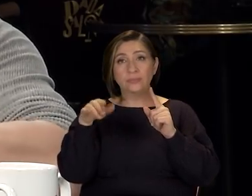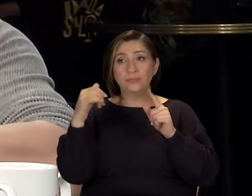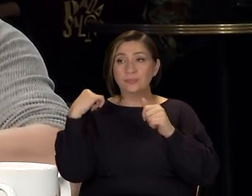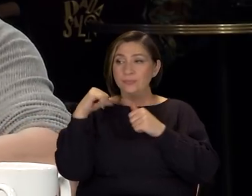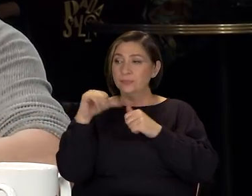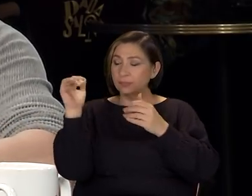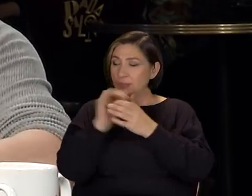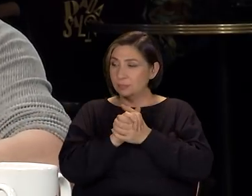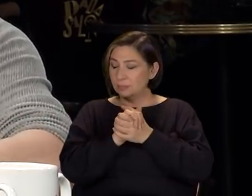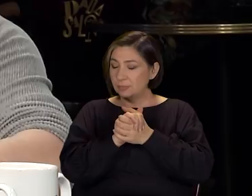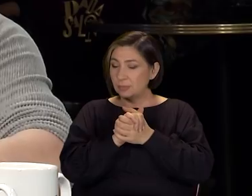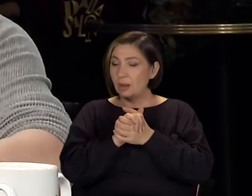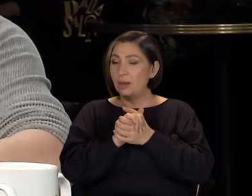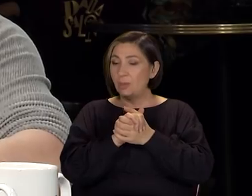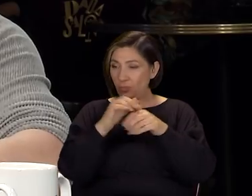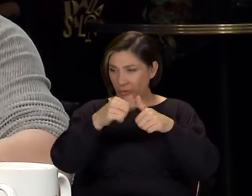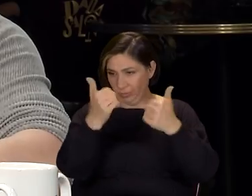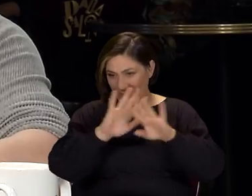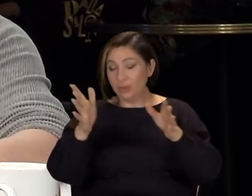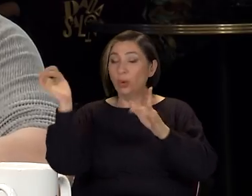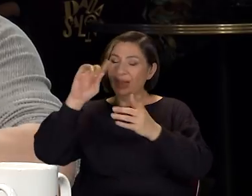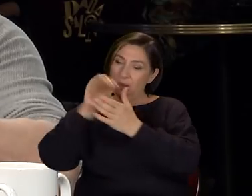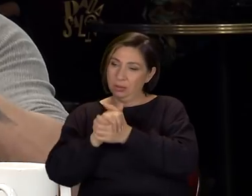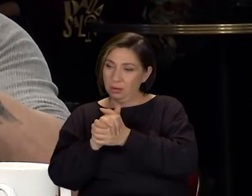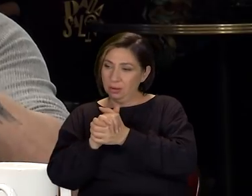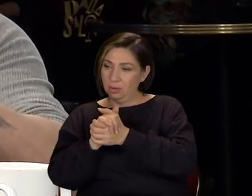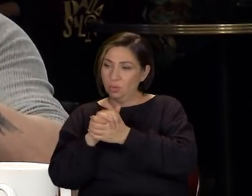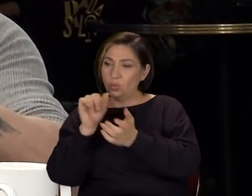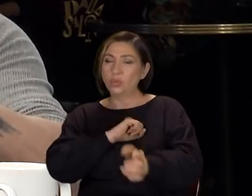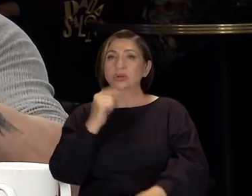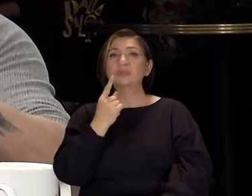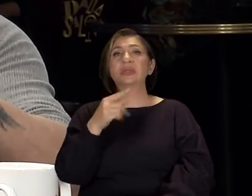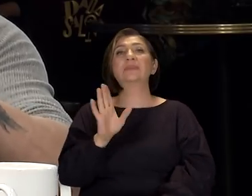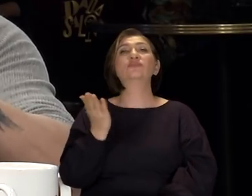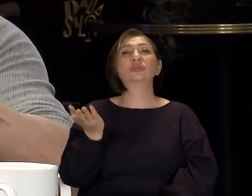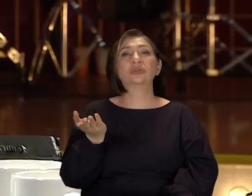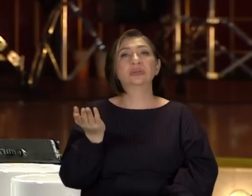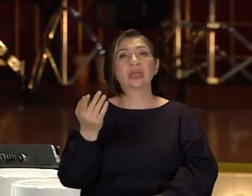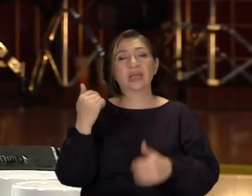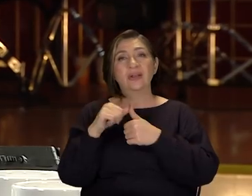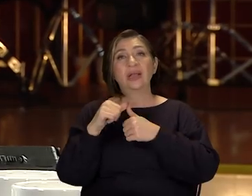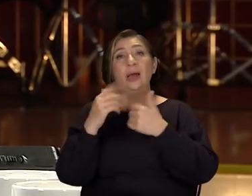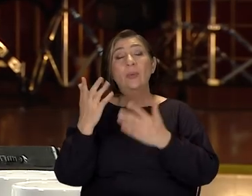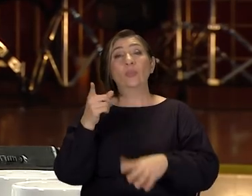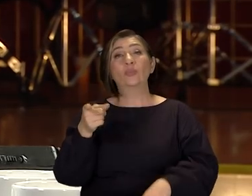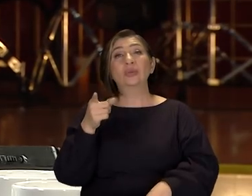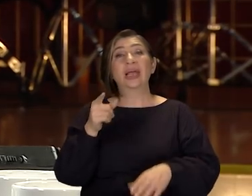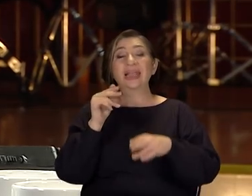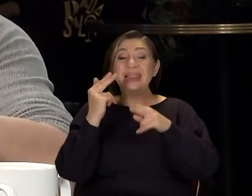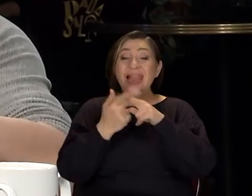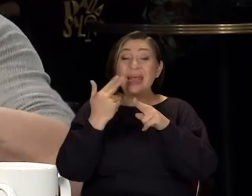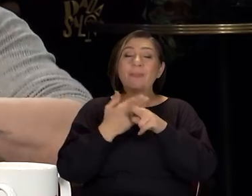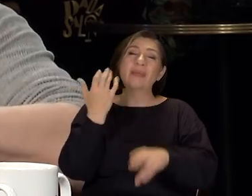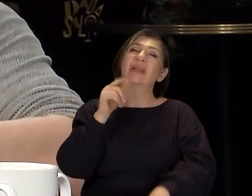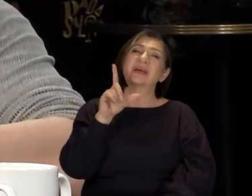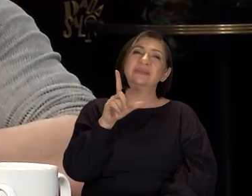barıştığın zaman anlıyorsun ki aslında hani o kadar da korkulacak bir şey değilmiş aslında evlilik. Ama tabii bunu da yaşaman